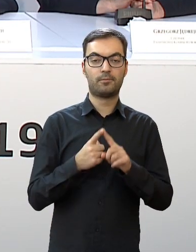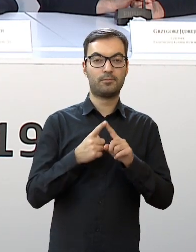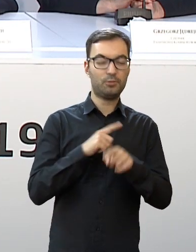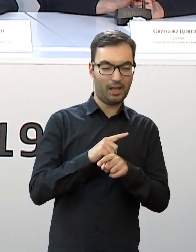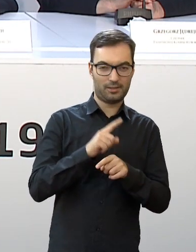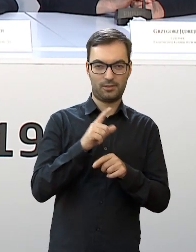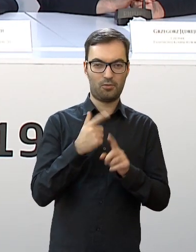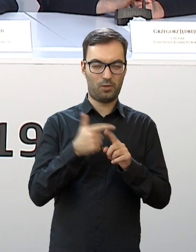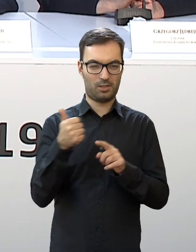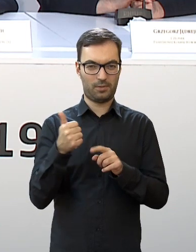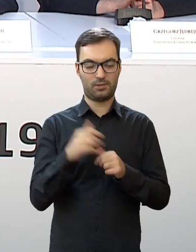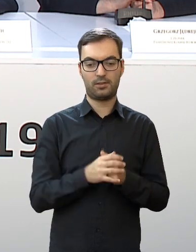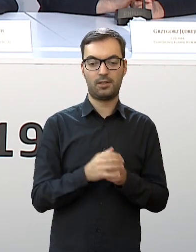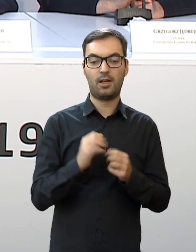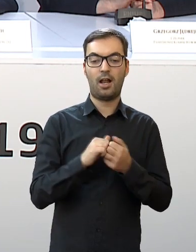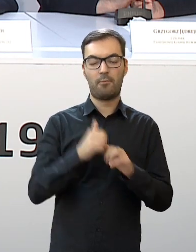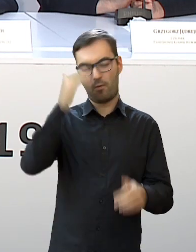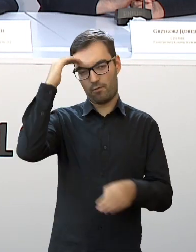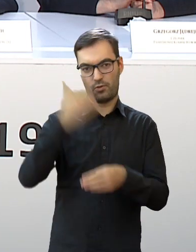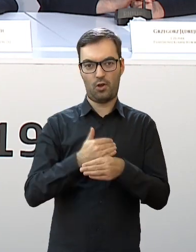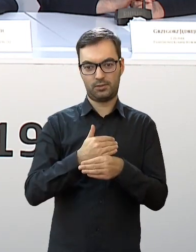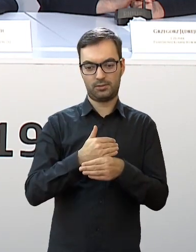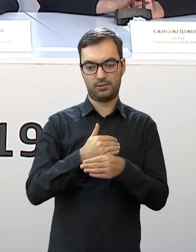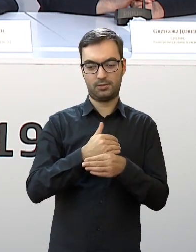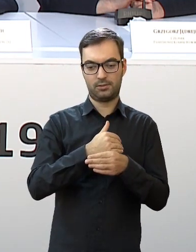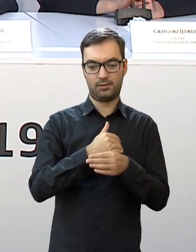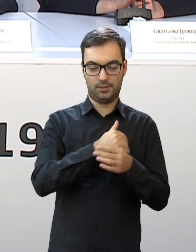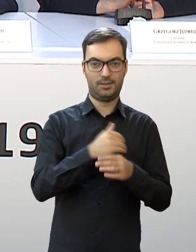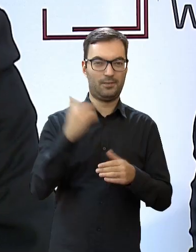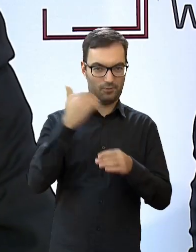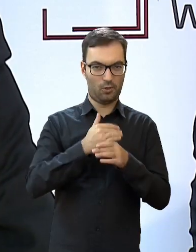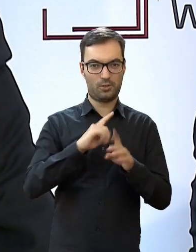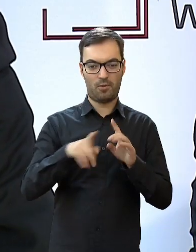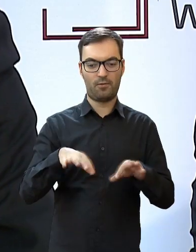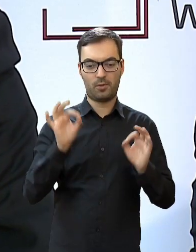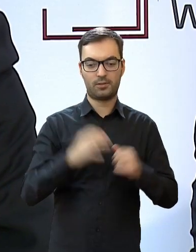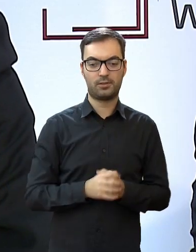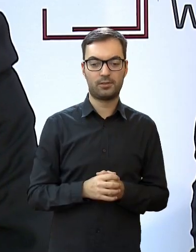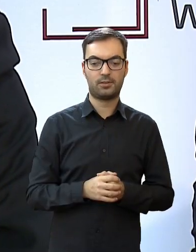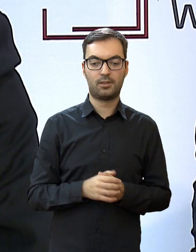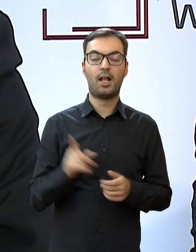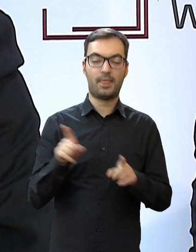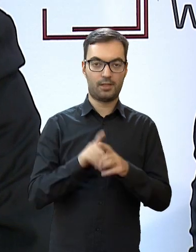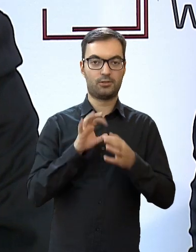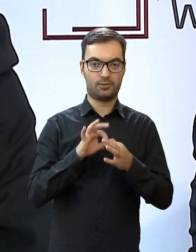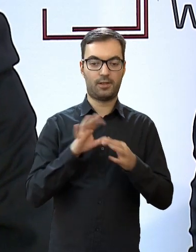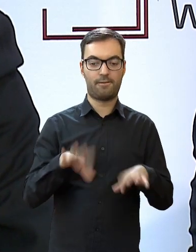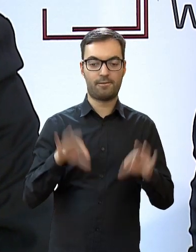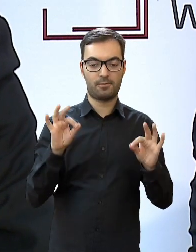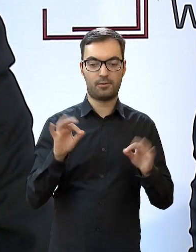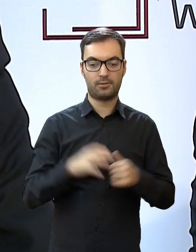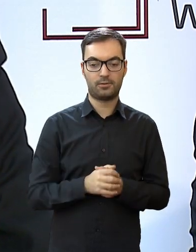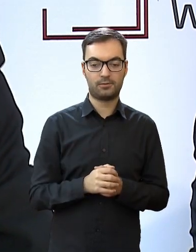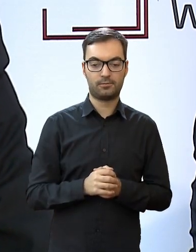bądź w nocy z niedzieli na poniedziałek, a były związane z wyborami, które